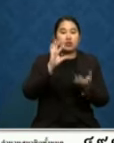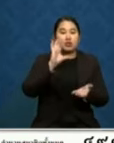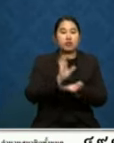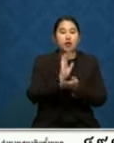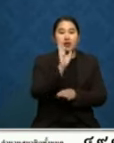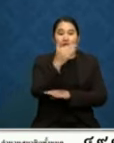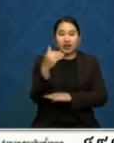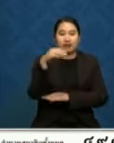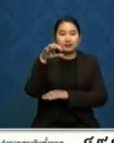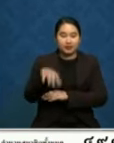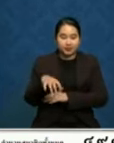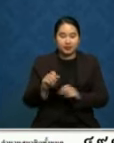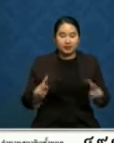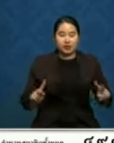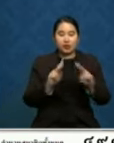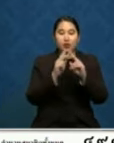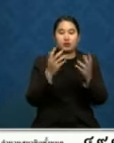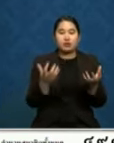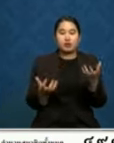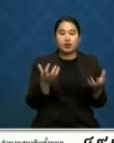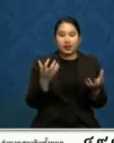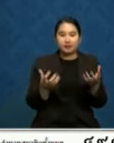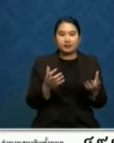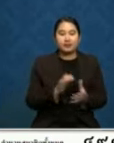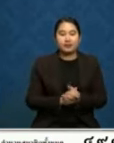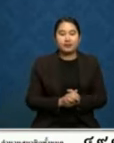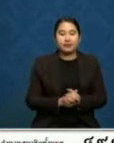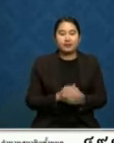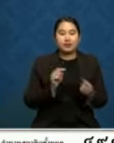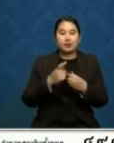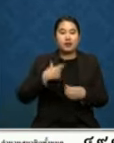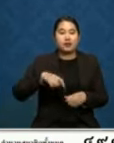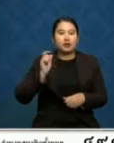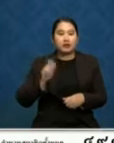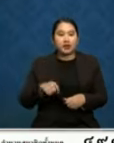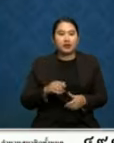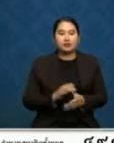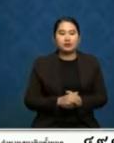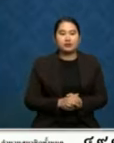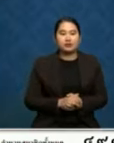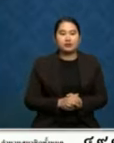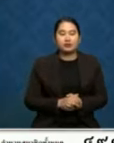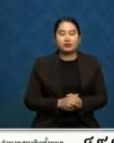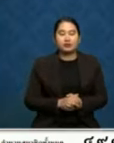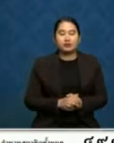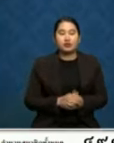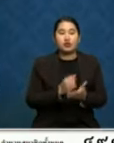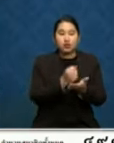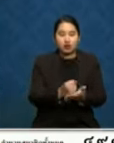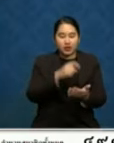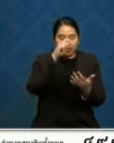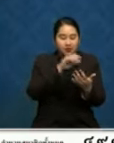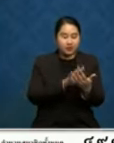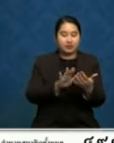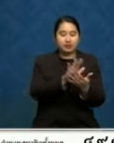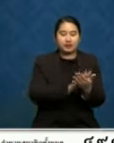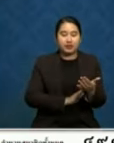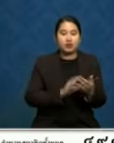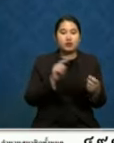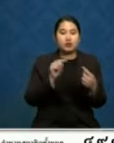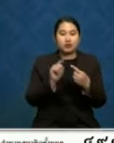ติกระทรวงยุติธรรมเองกับศาลครับว่าสิ่งที่จะช่วยประเทศไทยใน